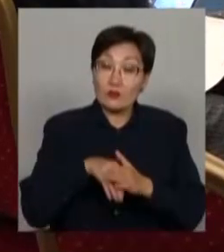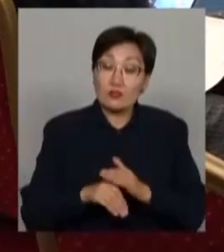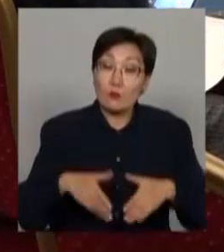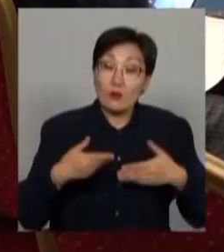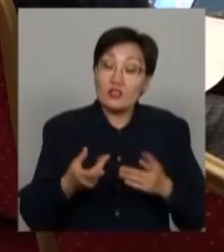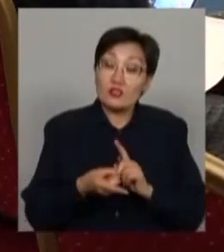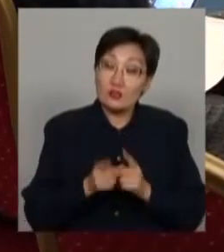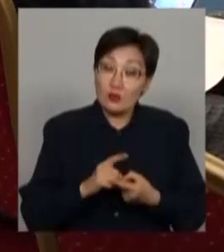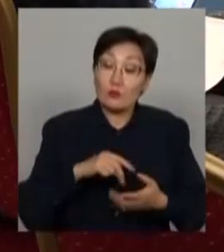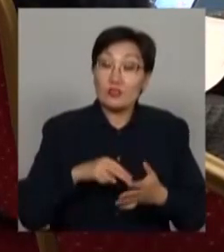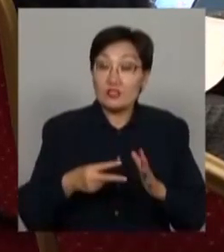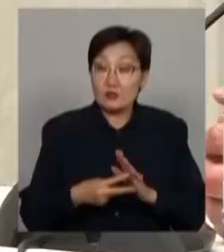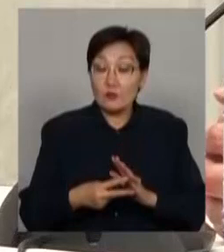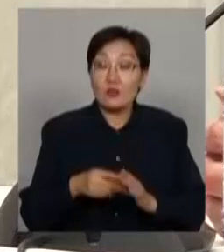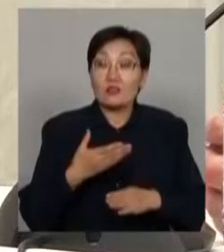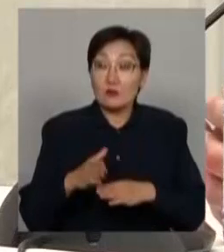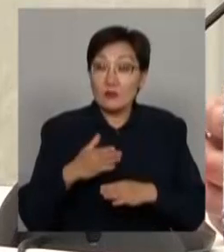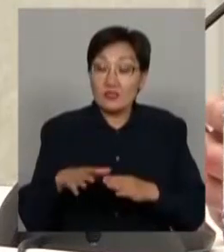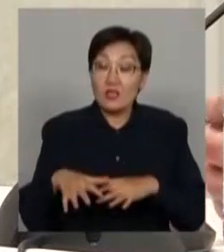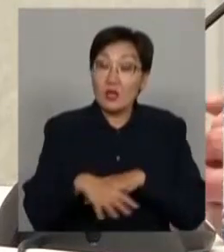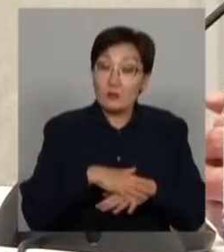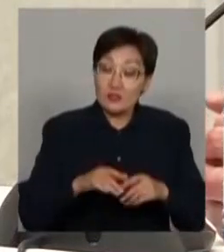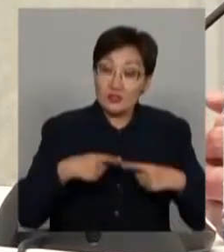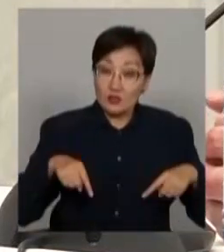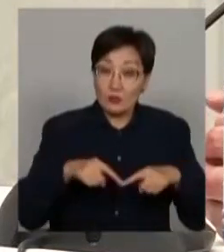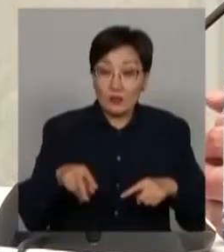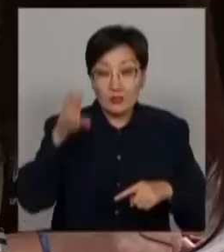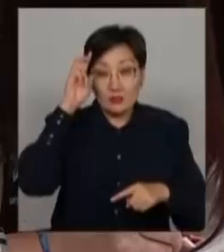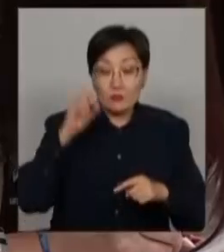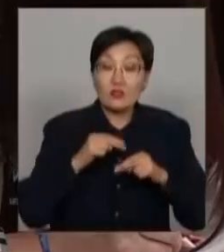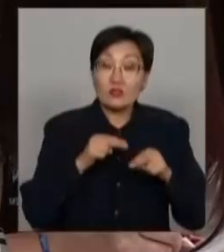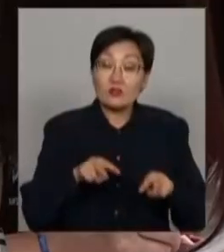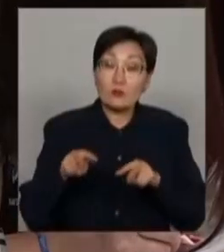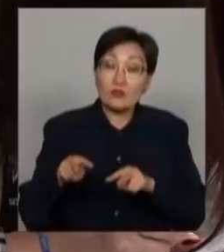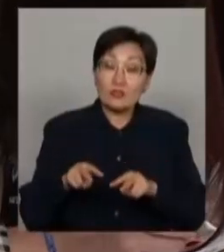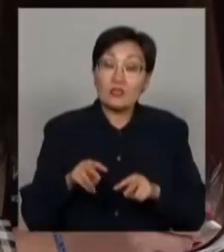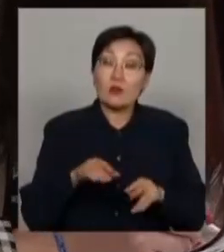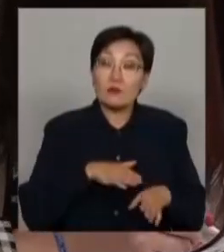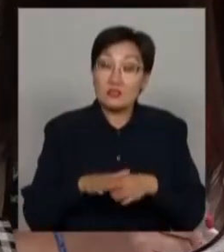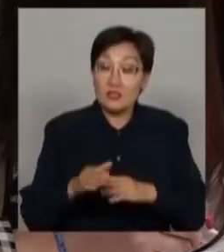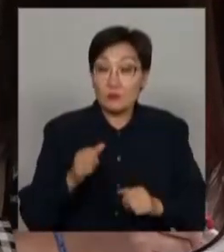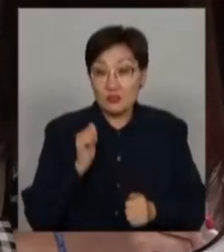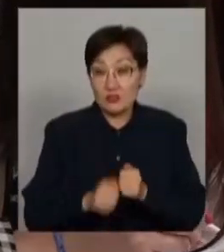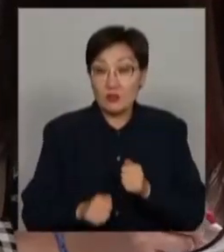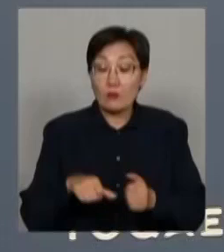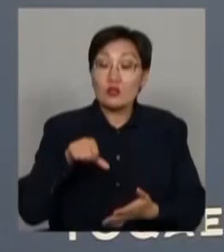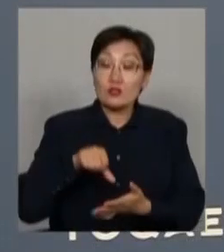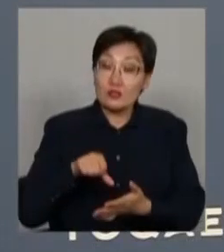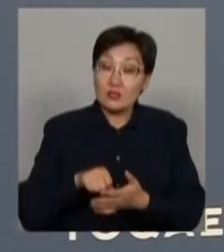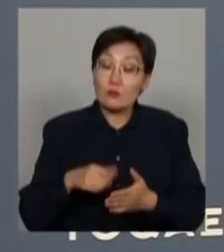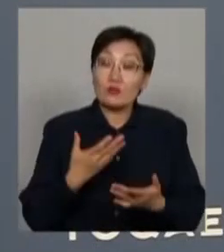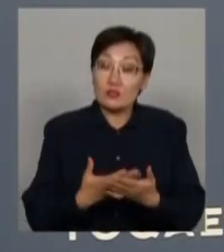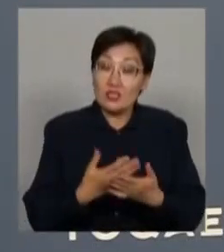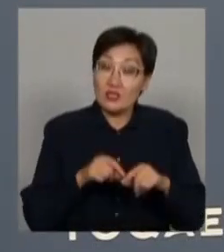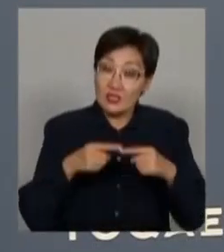по реформам и планируют стать частью общественных советов страны, чтобы контролировать ход их исполнения. При этом каждый из участников